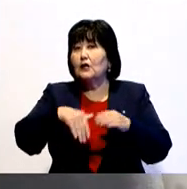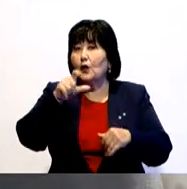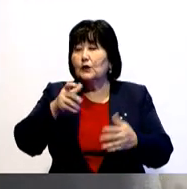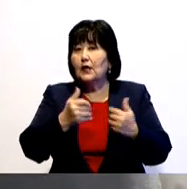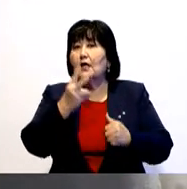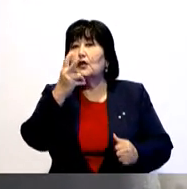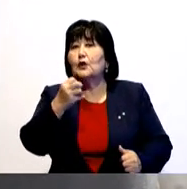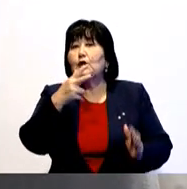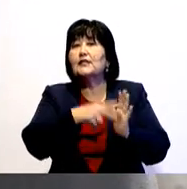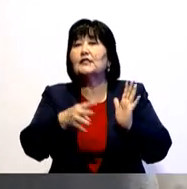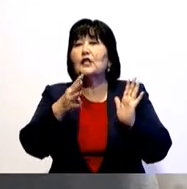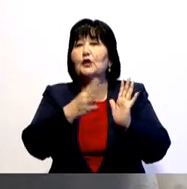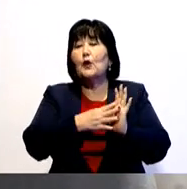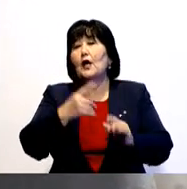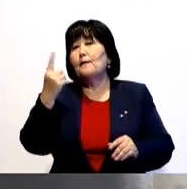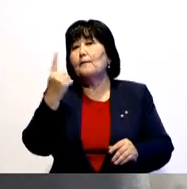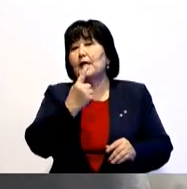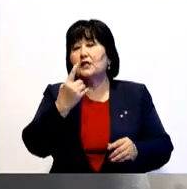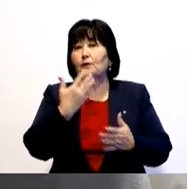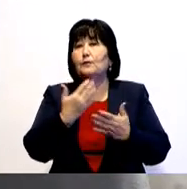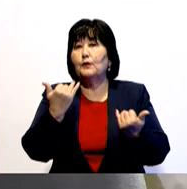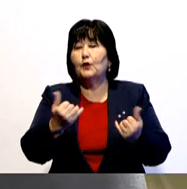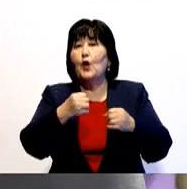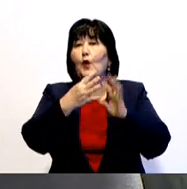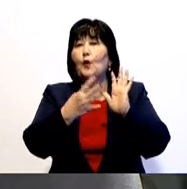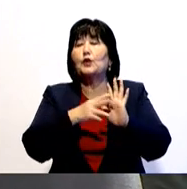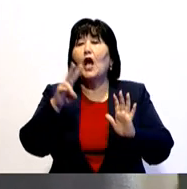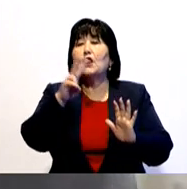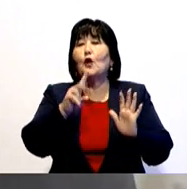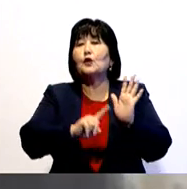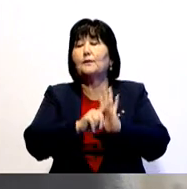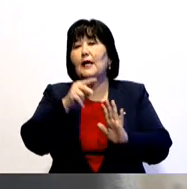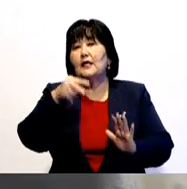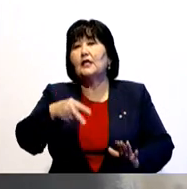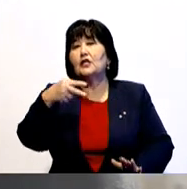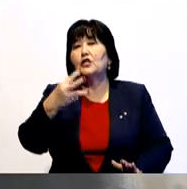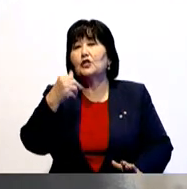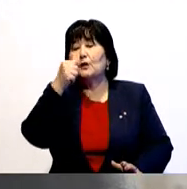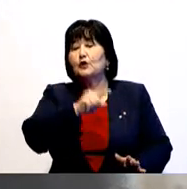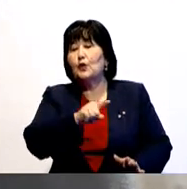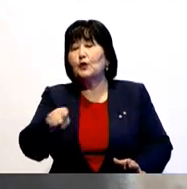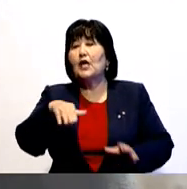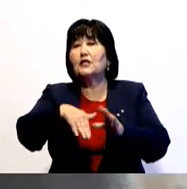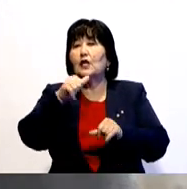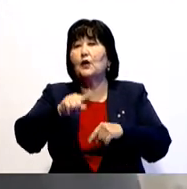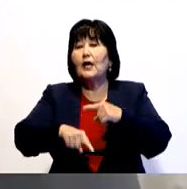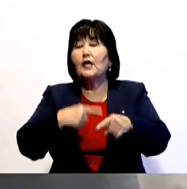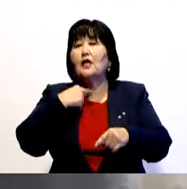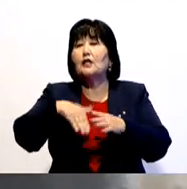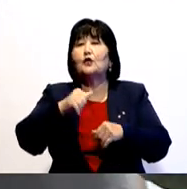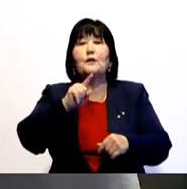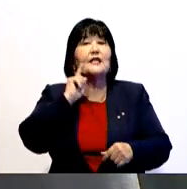саны 289. Бірінші рет бүгін 19 наурыздан бері осы 2023 жылы өткен сайлаудан кейінгі дауыс беретін